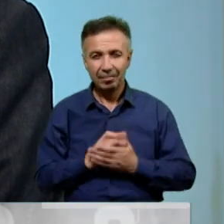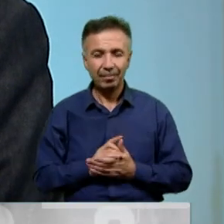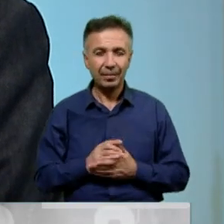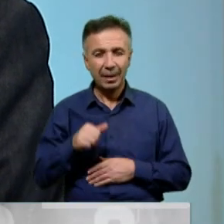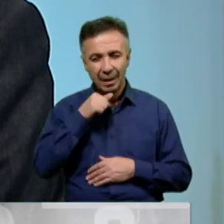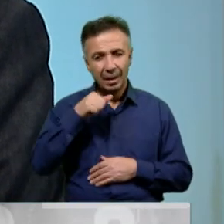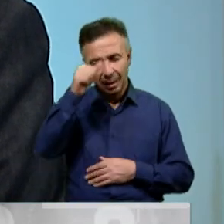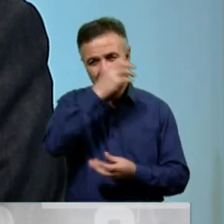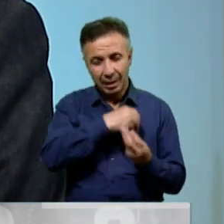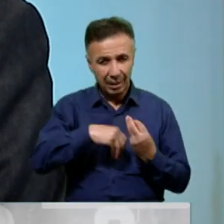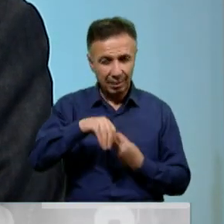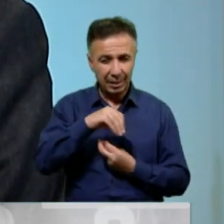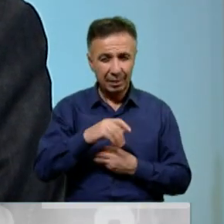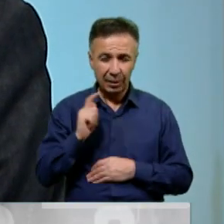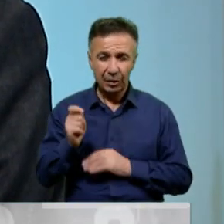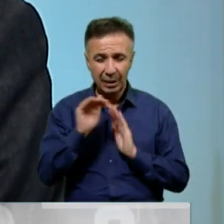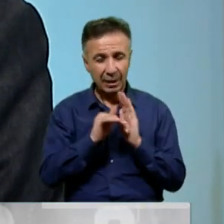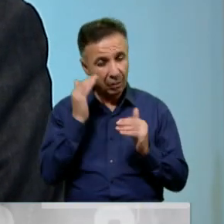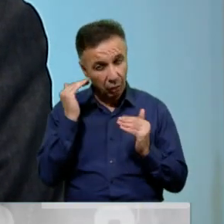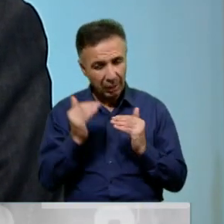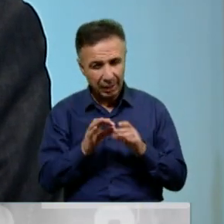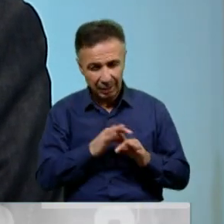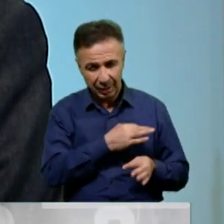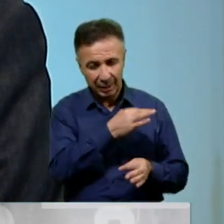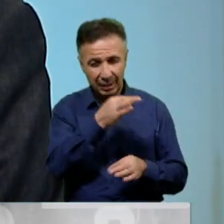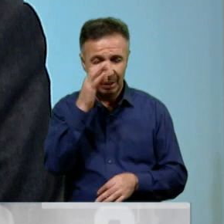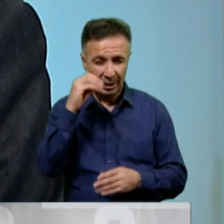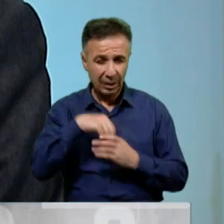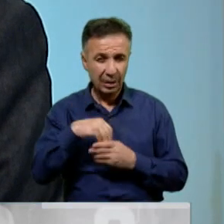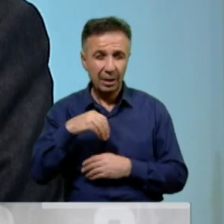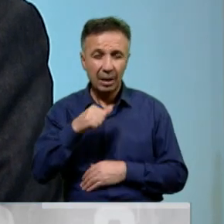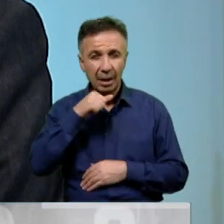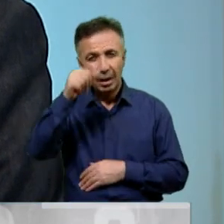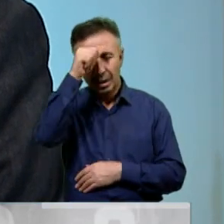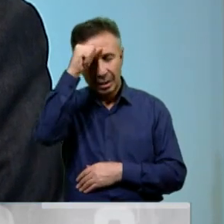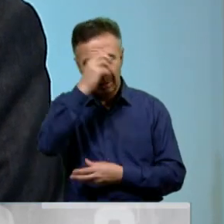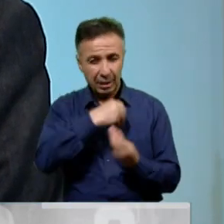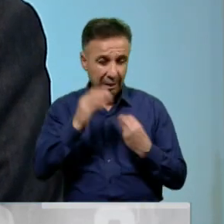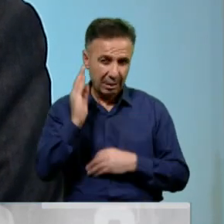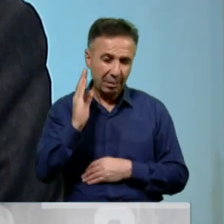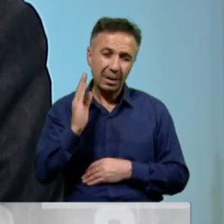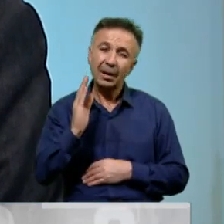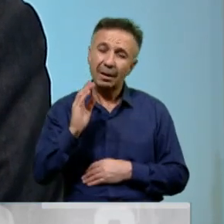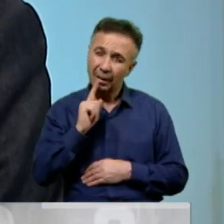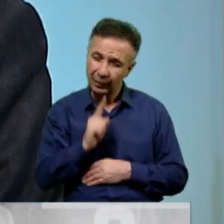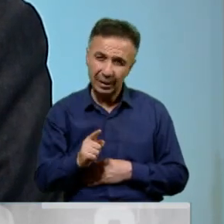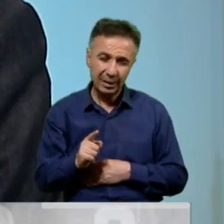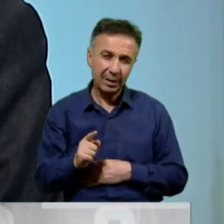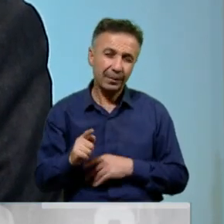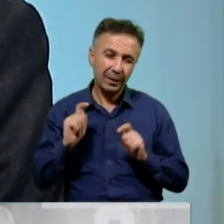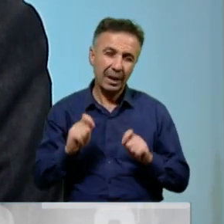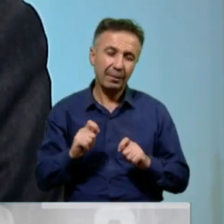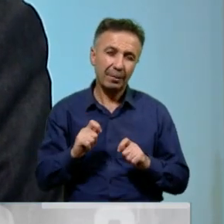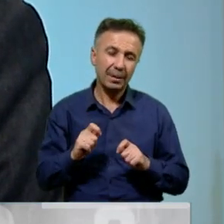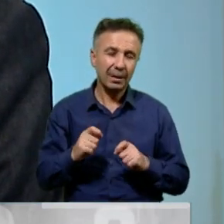hac ibadeti şartlarını taşıyan insan için farzdır. Bunun yapılış tarzı, yapılma